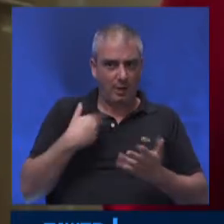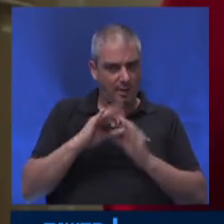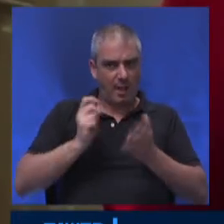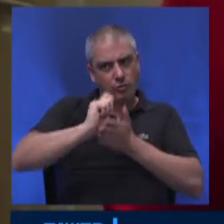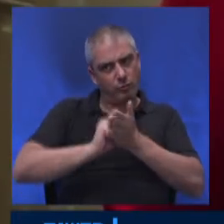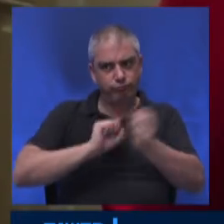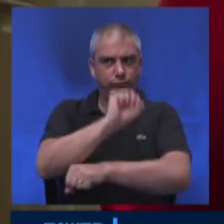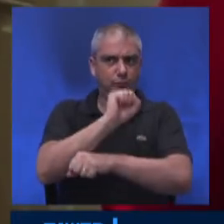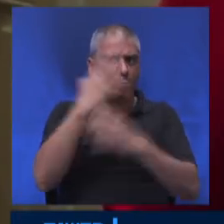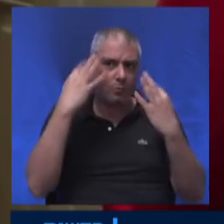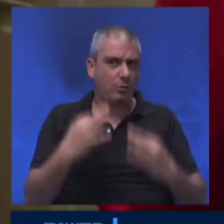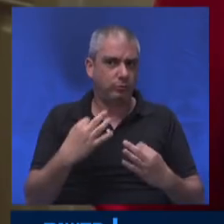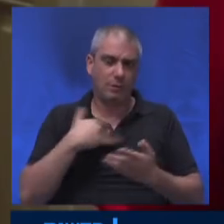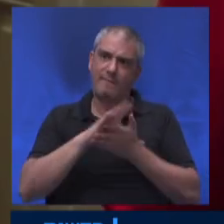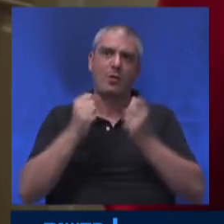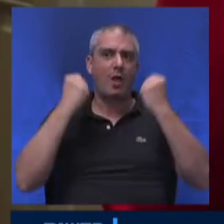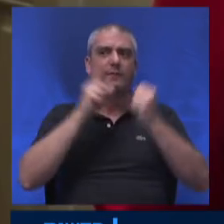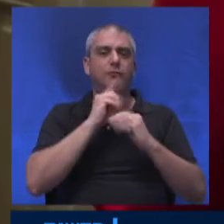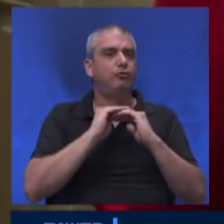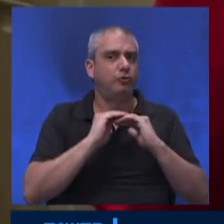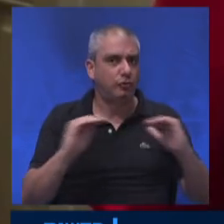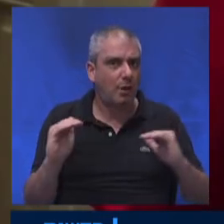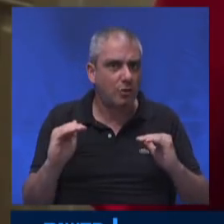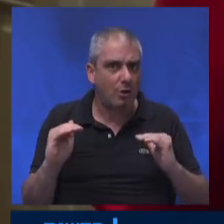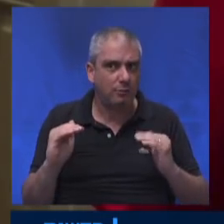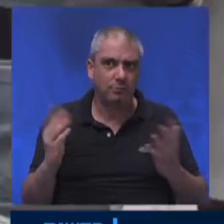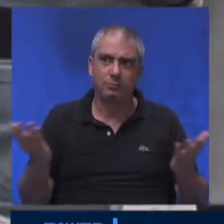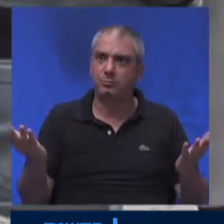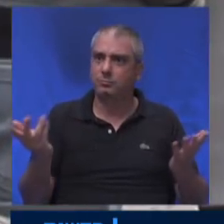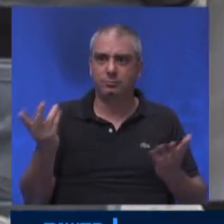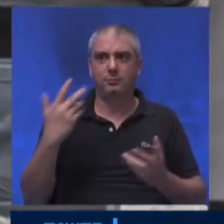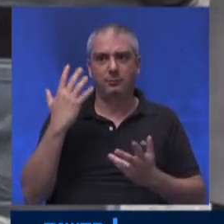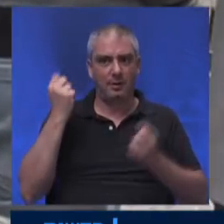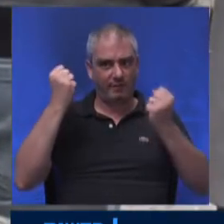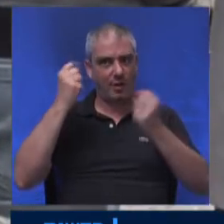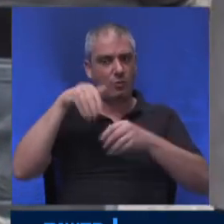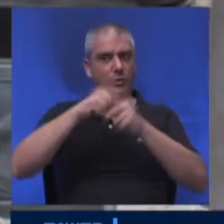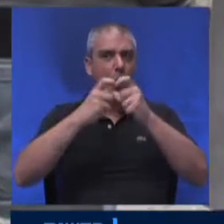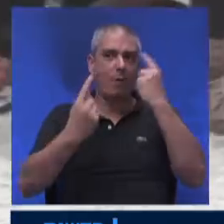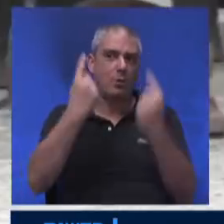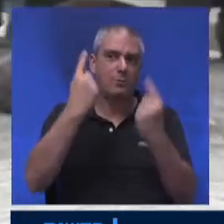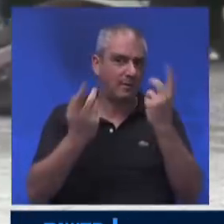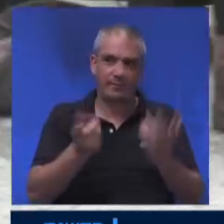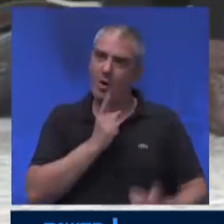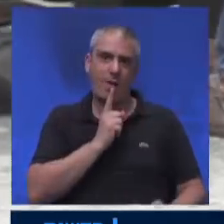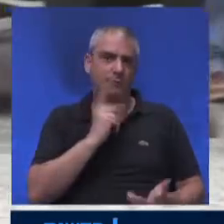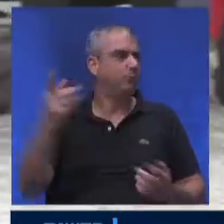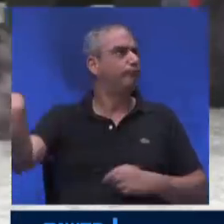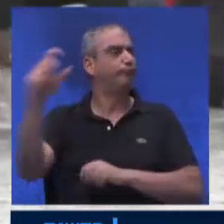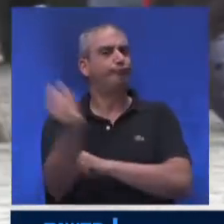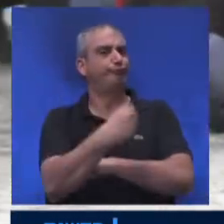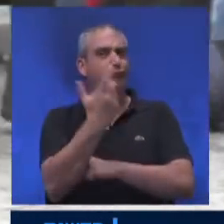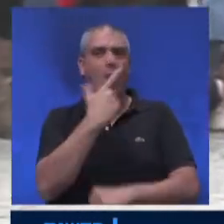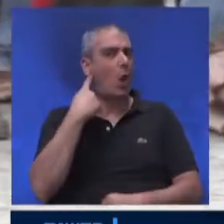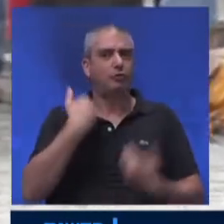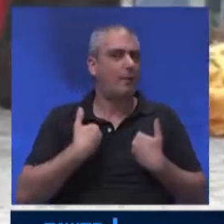pétitions, ensuite on a fait des sympathiques manifestations, on a occupé un jour par-ci, un jour par-là d'autres lieux, et ces actions n'ont pas suffi pour